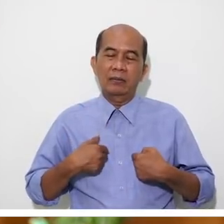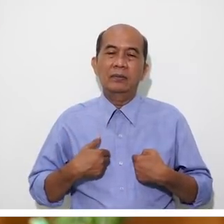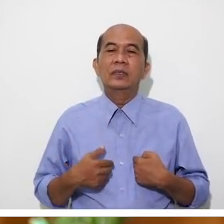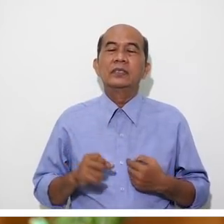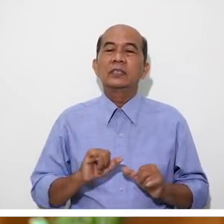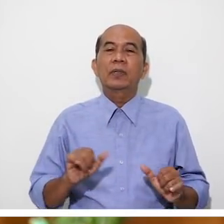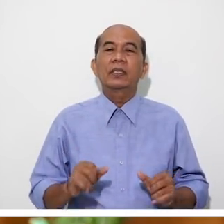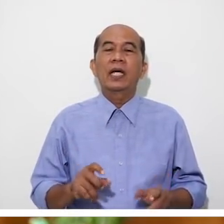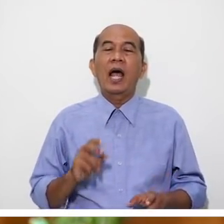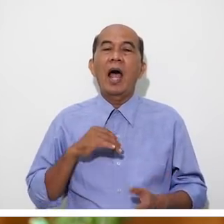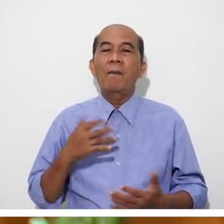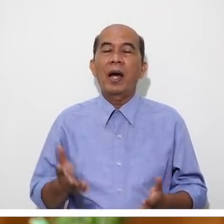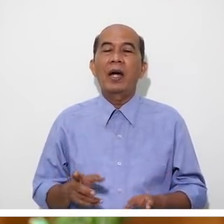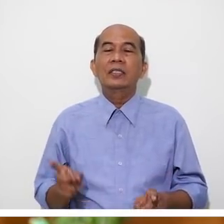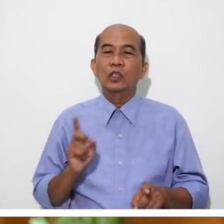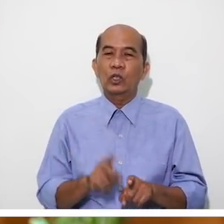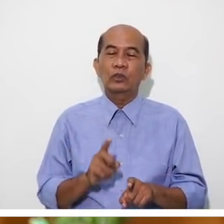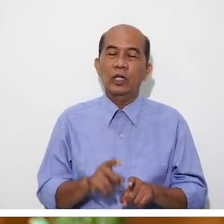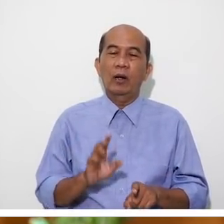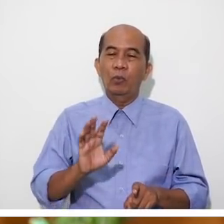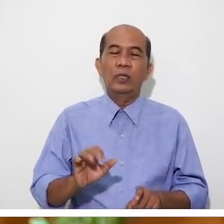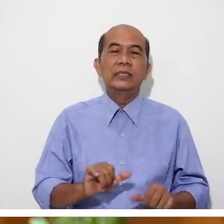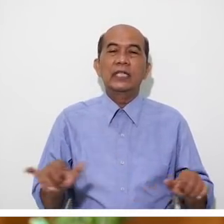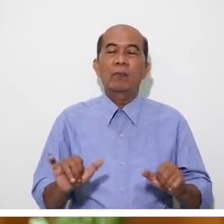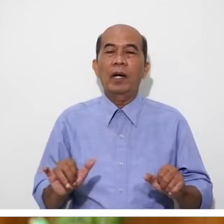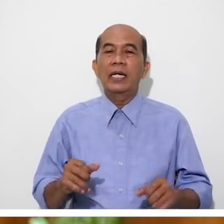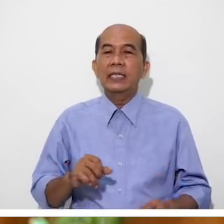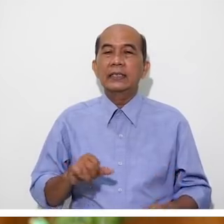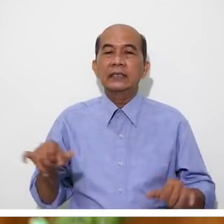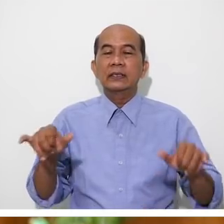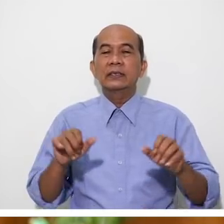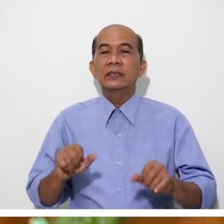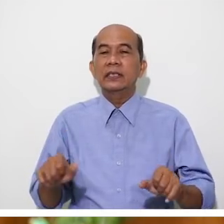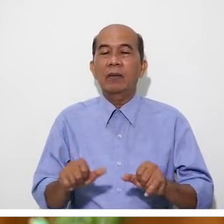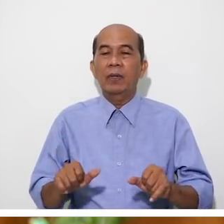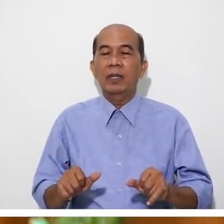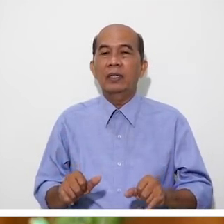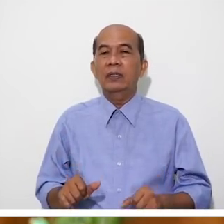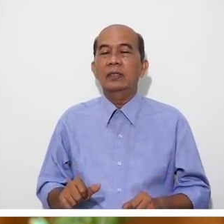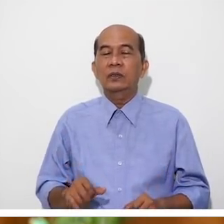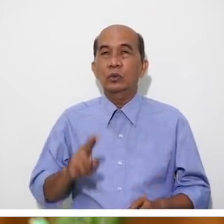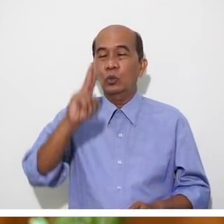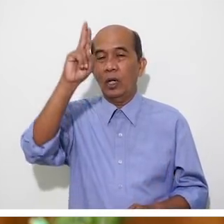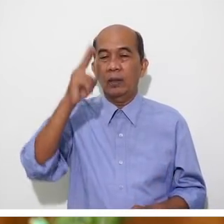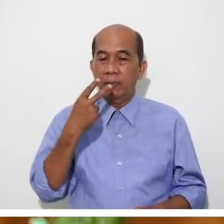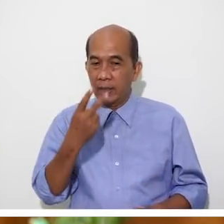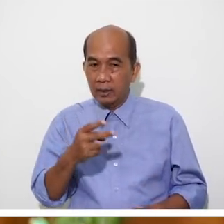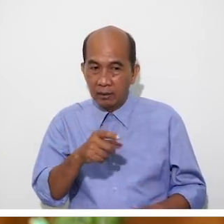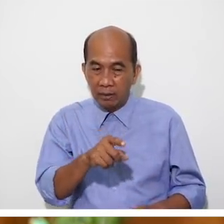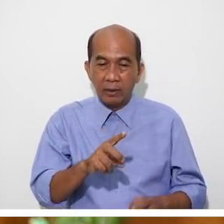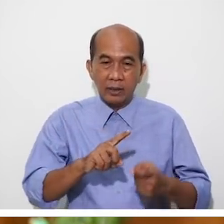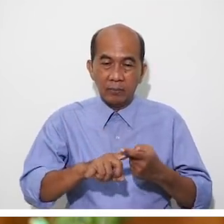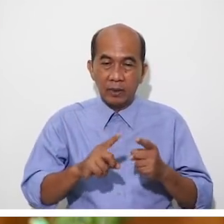seperti apa saudaramu, sama seperti Tuhan melihat saudara-saudaramu, teman-temanmu,